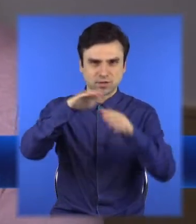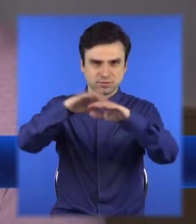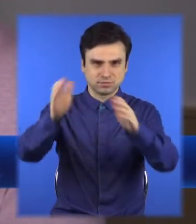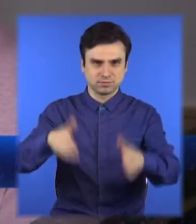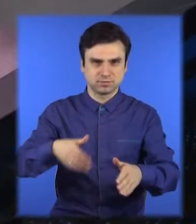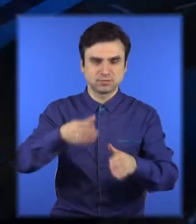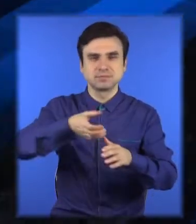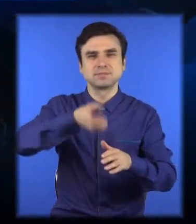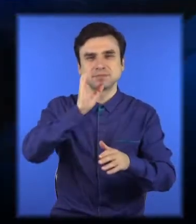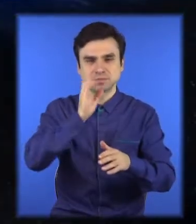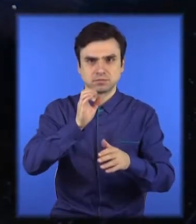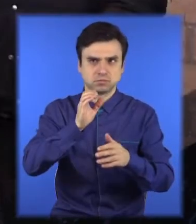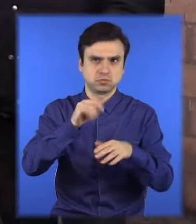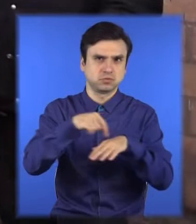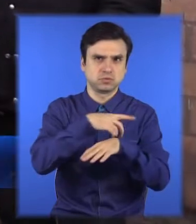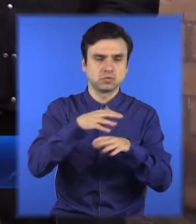одразу нічого не відчули.